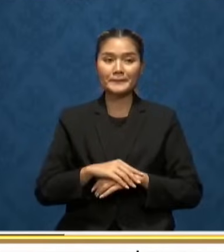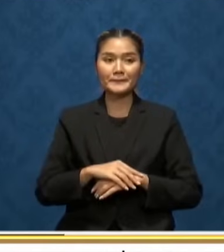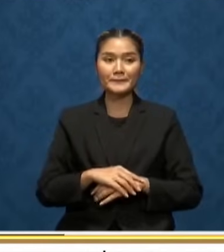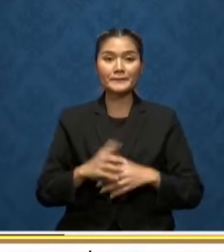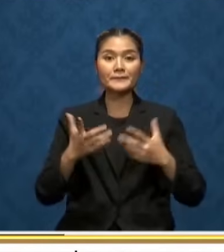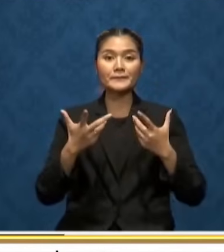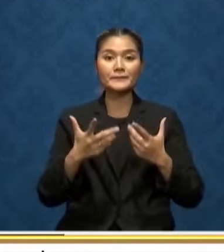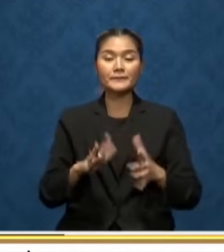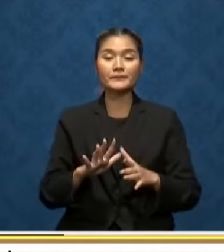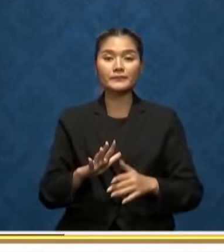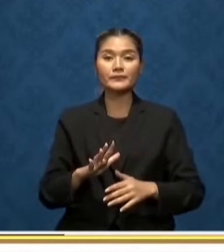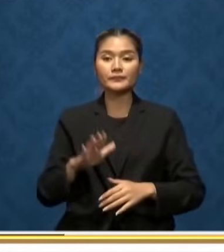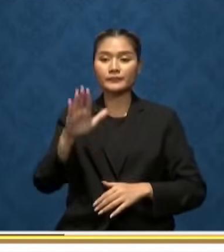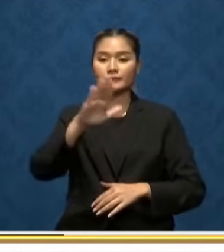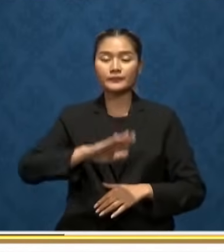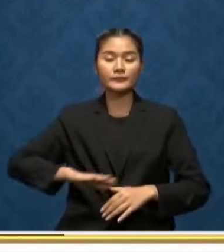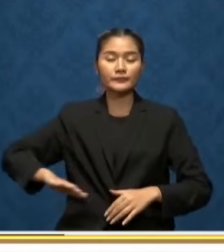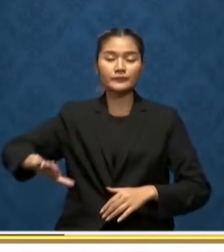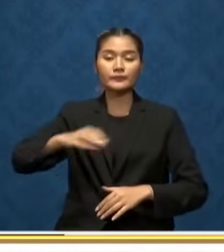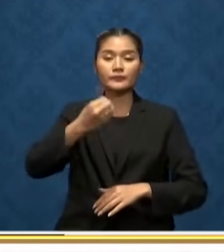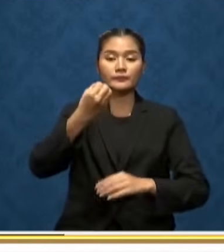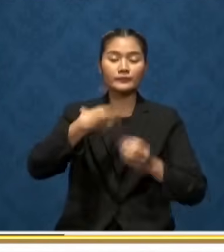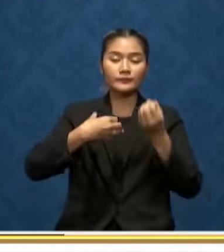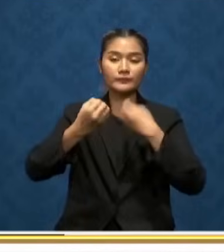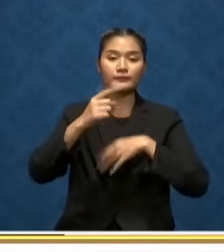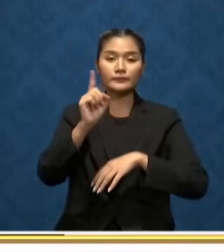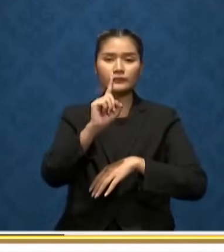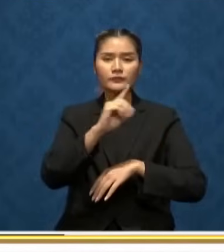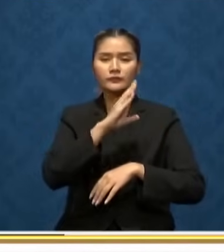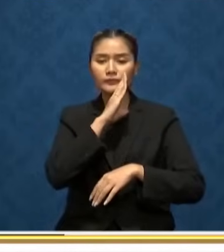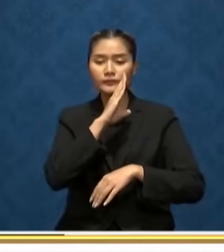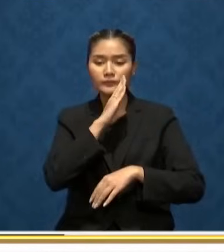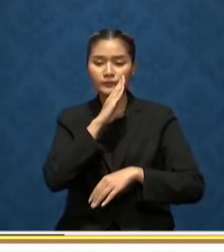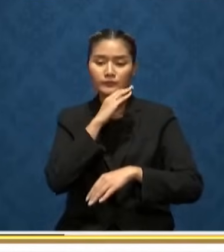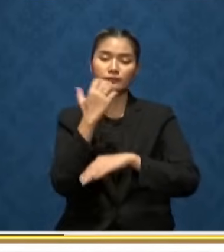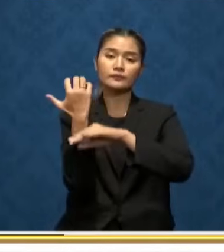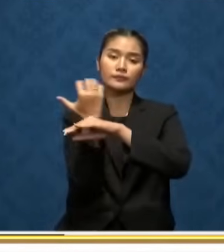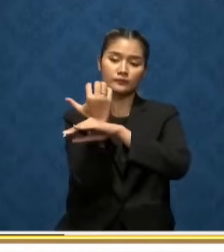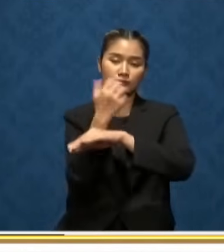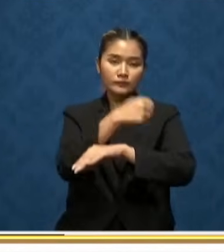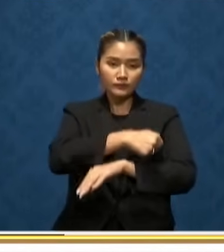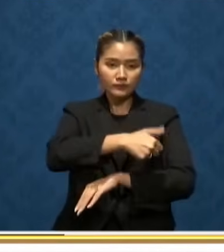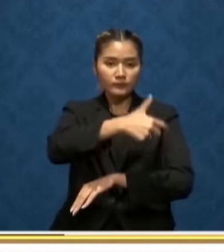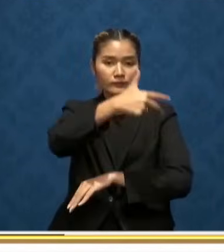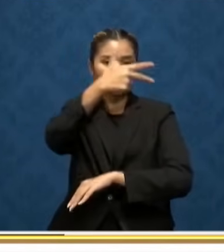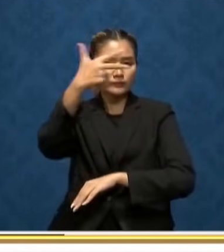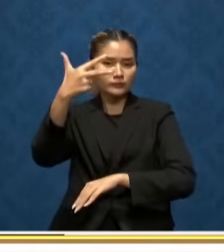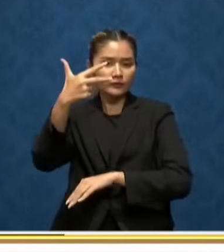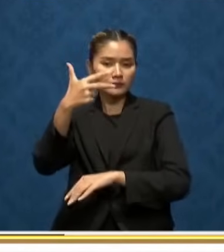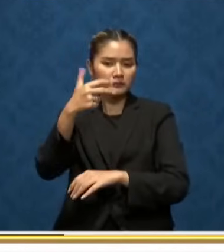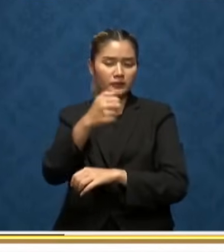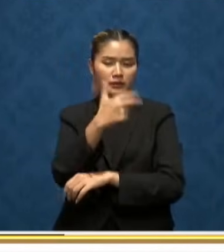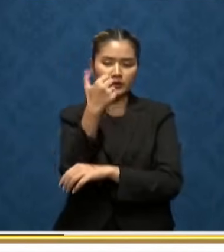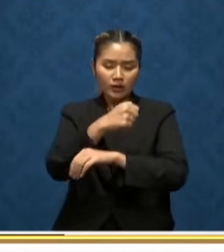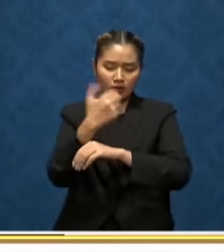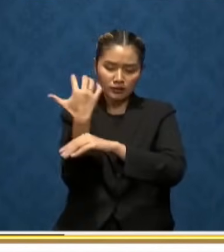และท่านผู้ทรงเกียรติทั้งหลายที่บอกว่าทำไมไทย PBS เป็นทีวีที่ดีแต่ว่าค